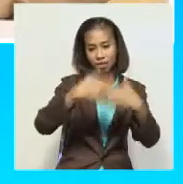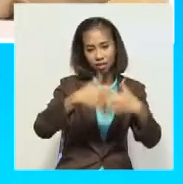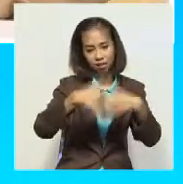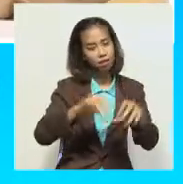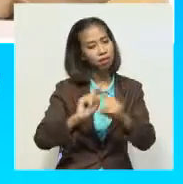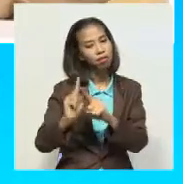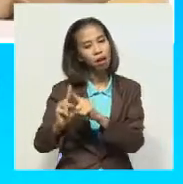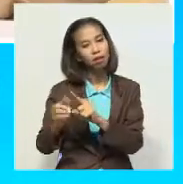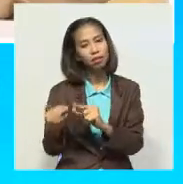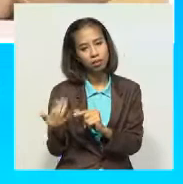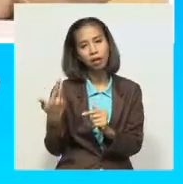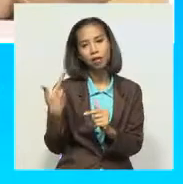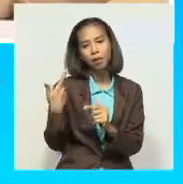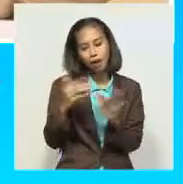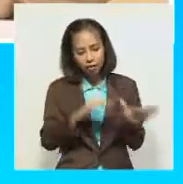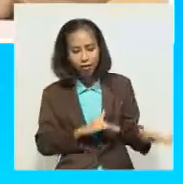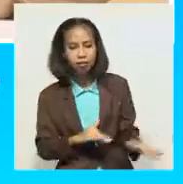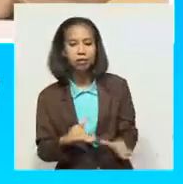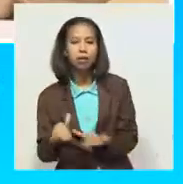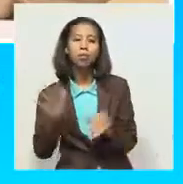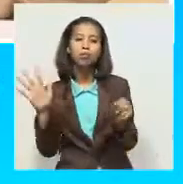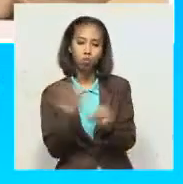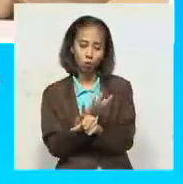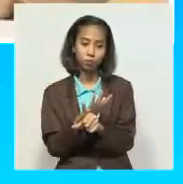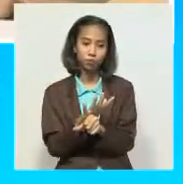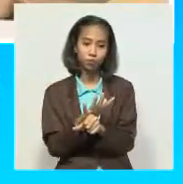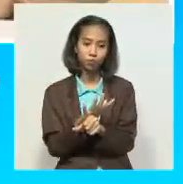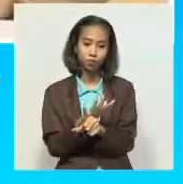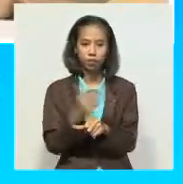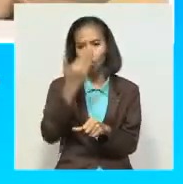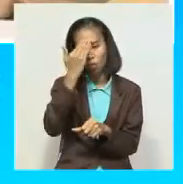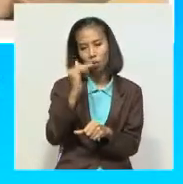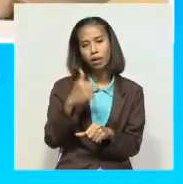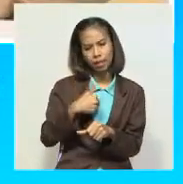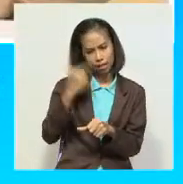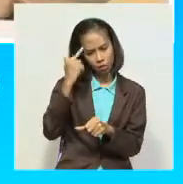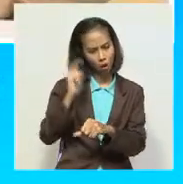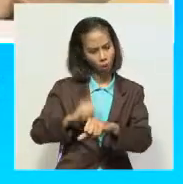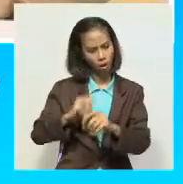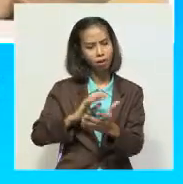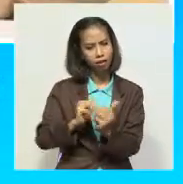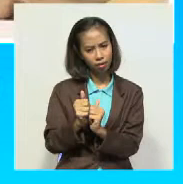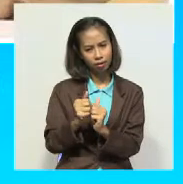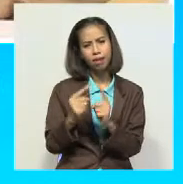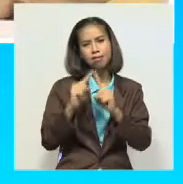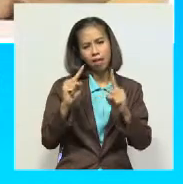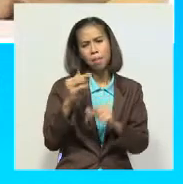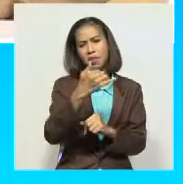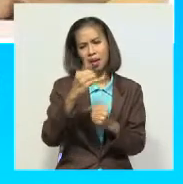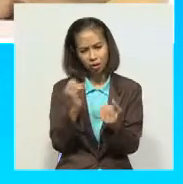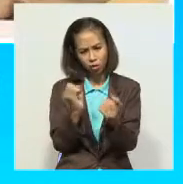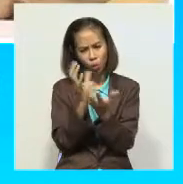นี่ยจะฟูลสเกลเลยคือมาเต็มที่ในตัวเมืองซึ่งเราก็คาดว่าเราสูบออกได้ทันก็อาจจะมีผลกระทบบ้างนะ